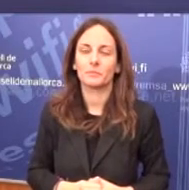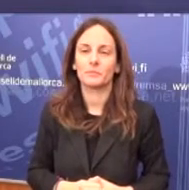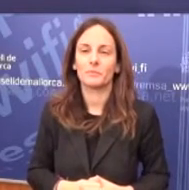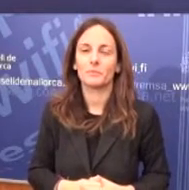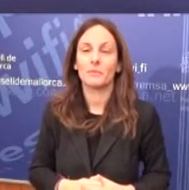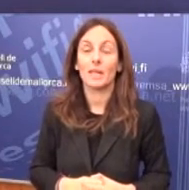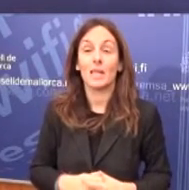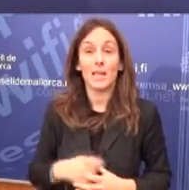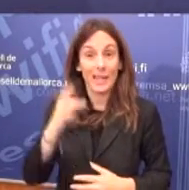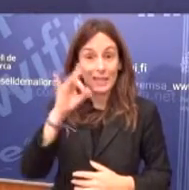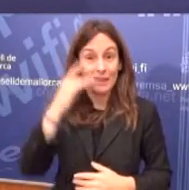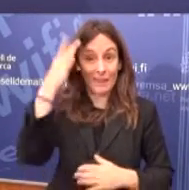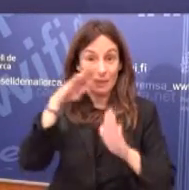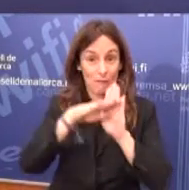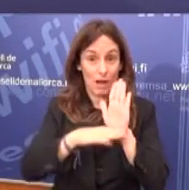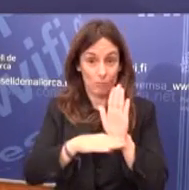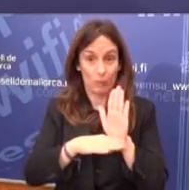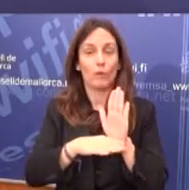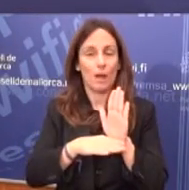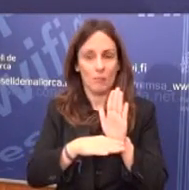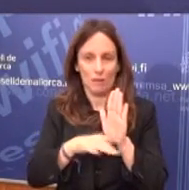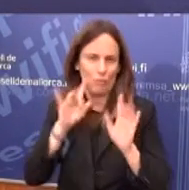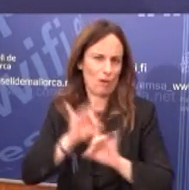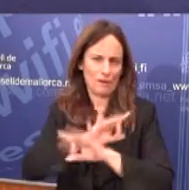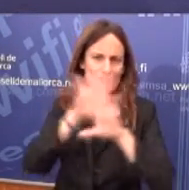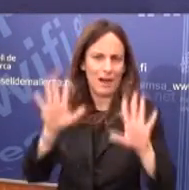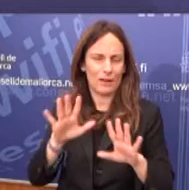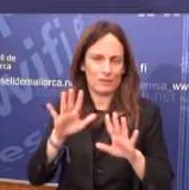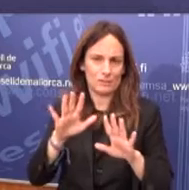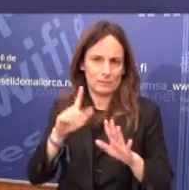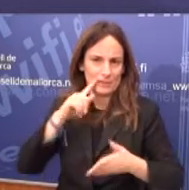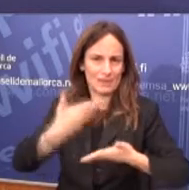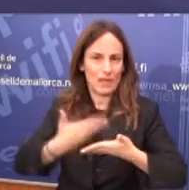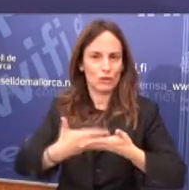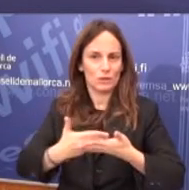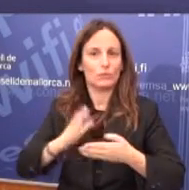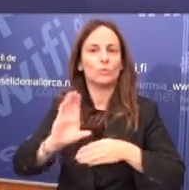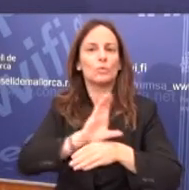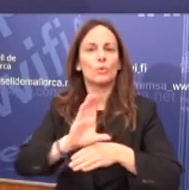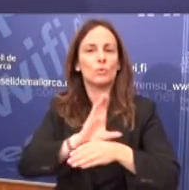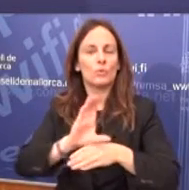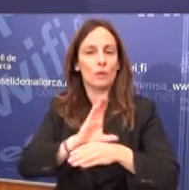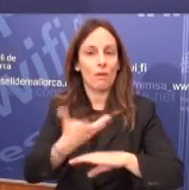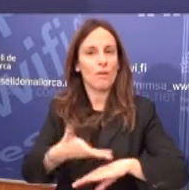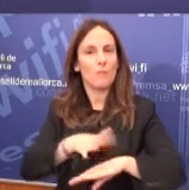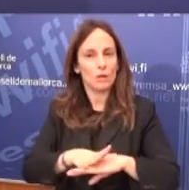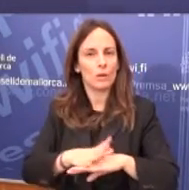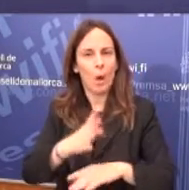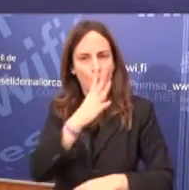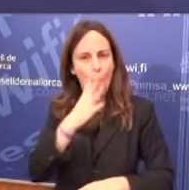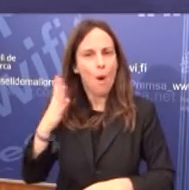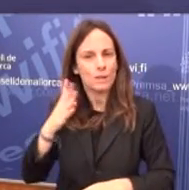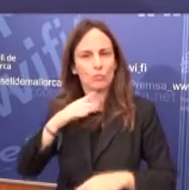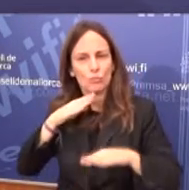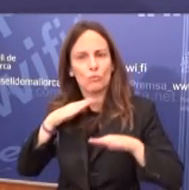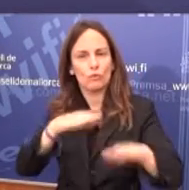Dir-los que aquesta iniciativa acredita, una vegada més, l'aposta que fem, que no pot ser d'altra manera, d'aquest Consell de Mallorca, o que estan fent en